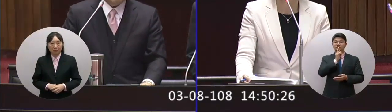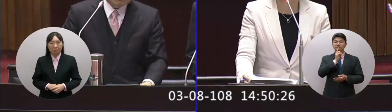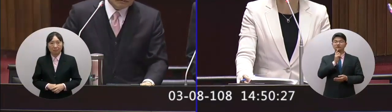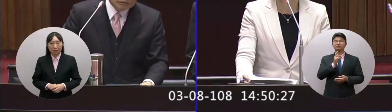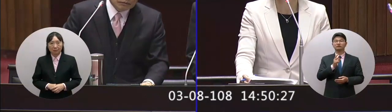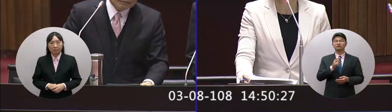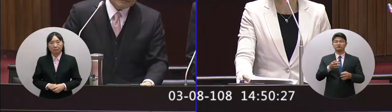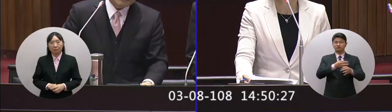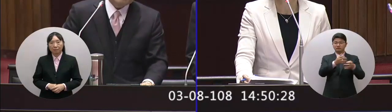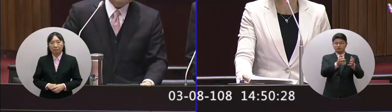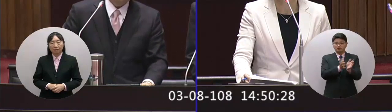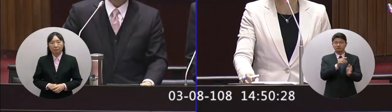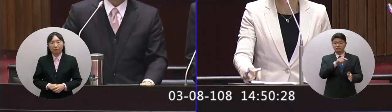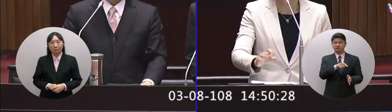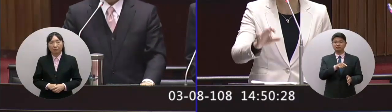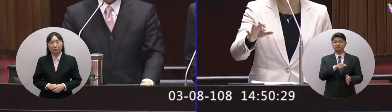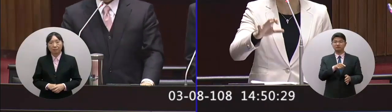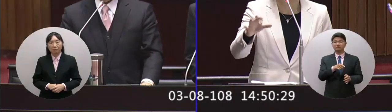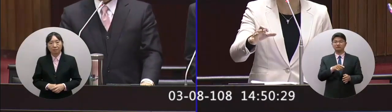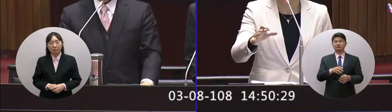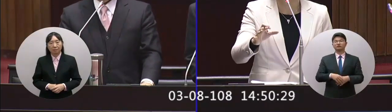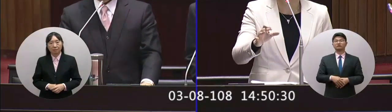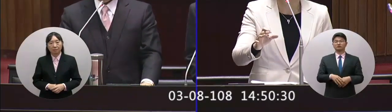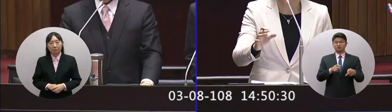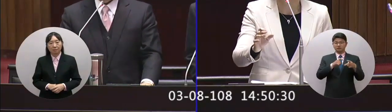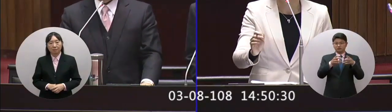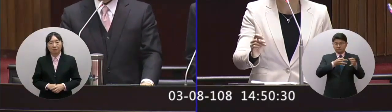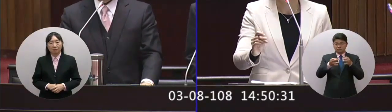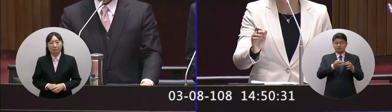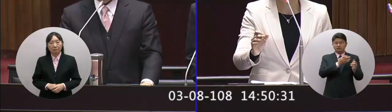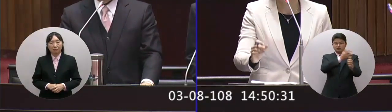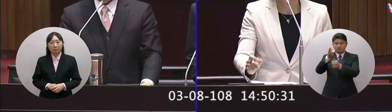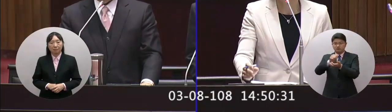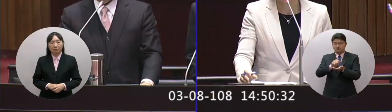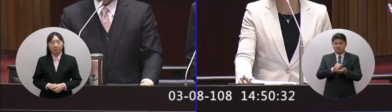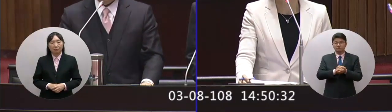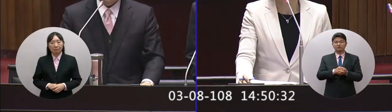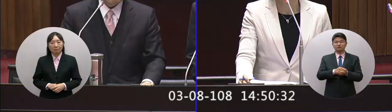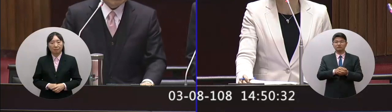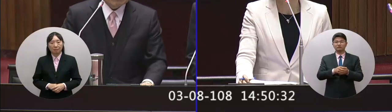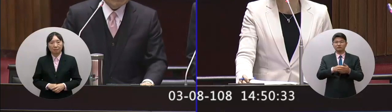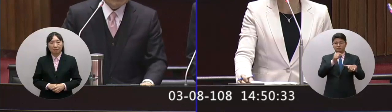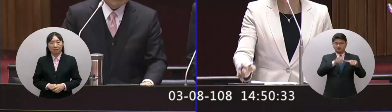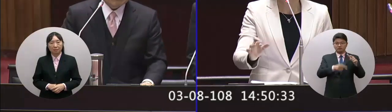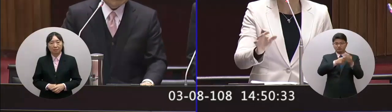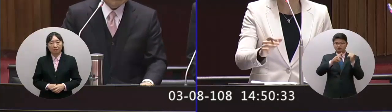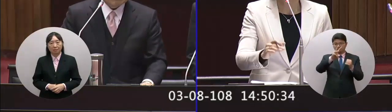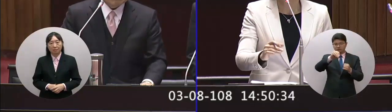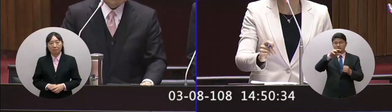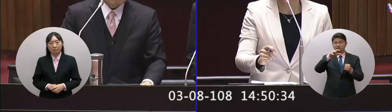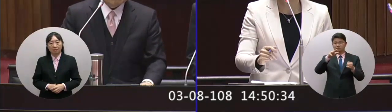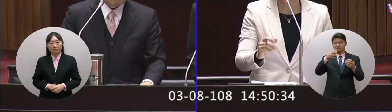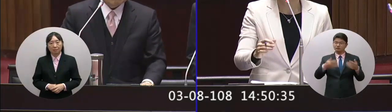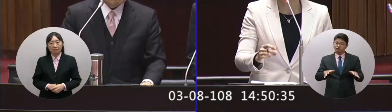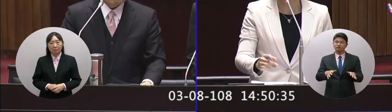们这个经济部这边哈，令工商普查去普查，拢总超3万多家的这个未登